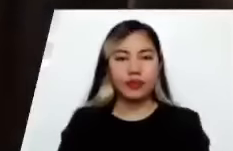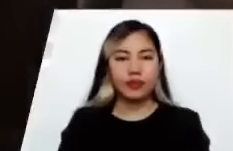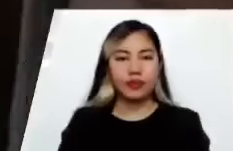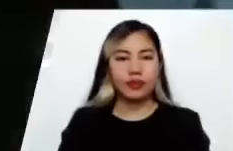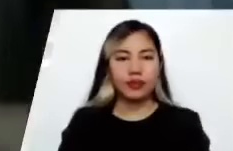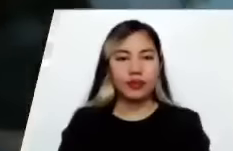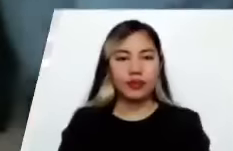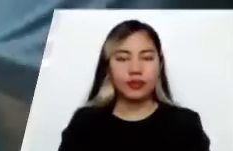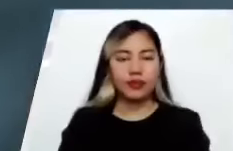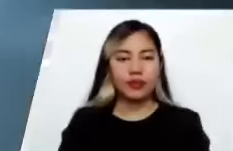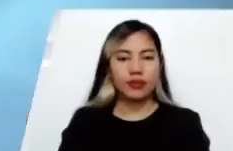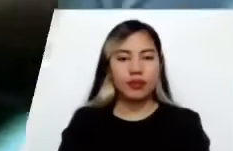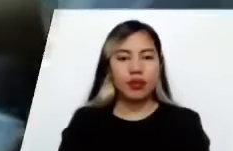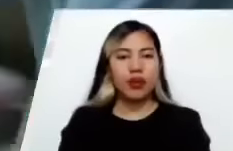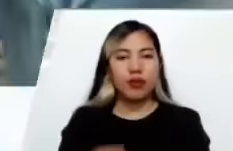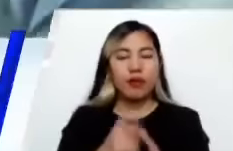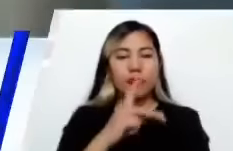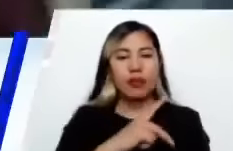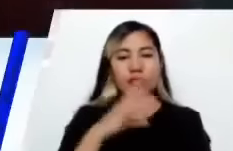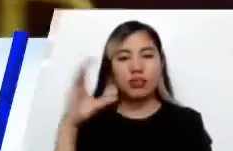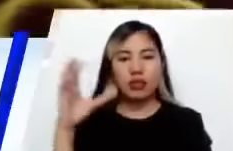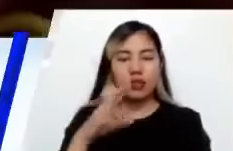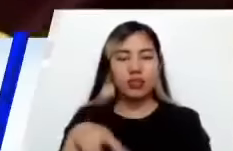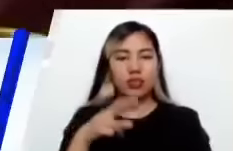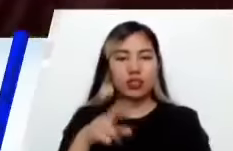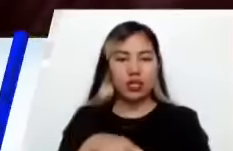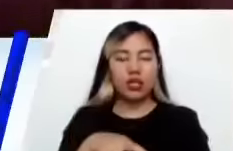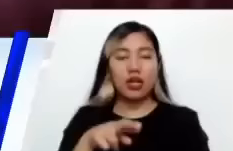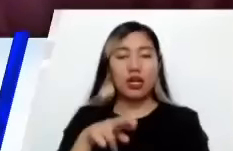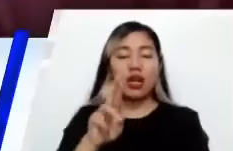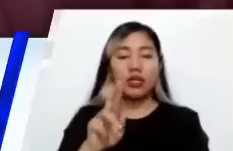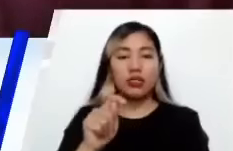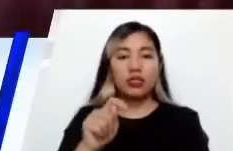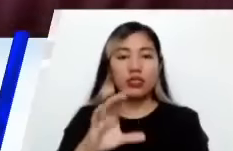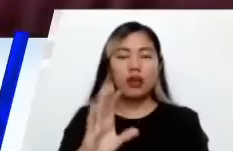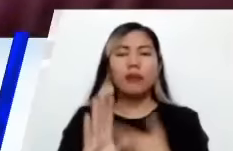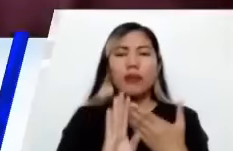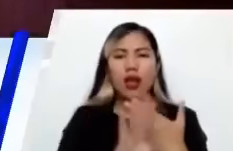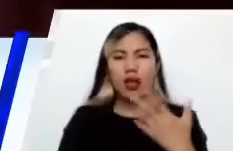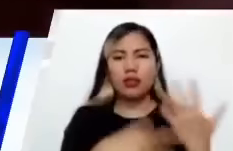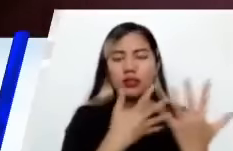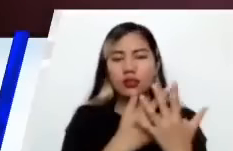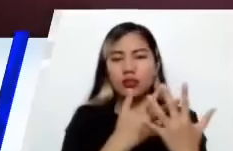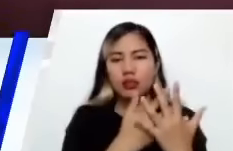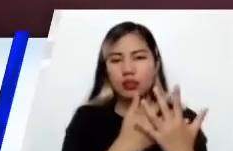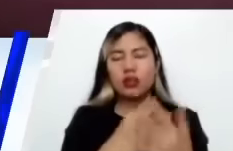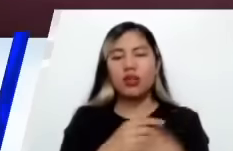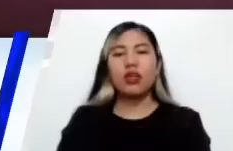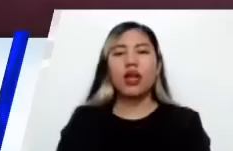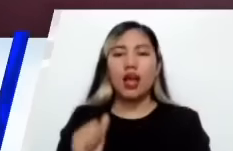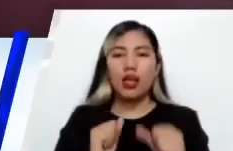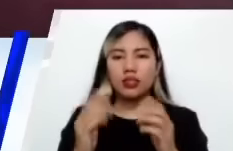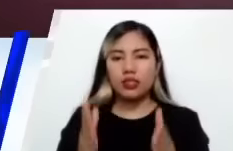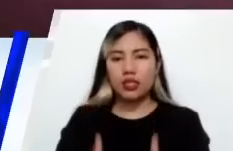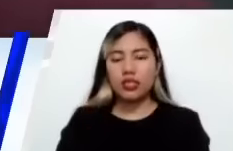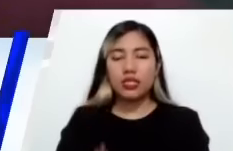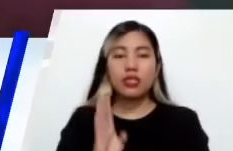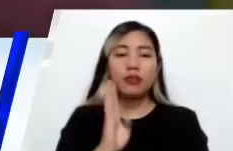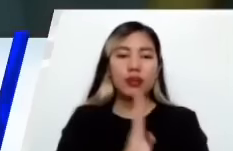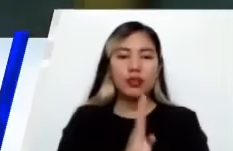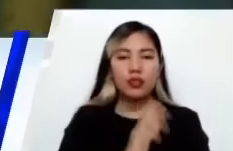Mula sa Pasay Regional Trial Court, ibinalik sa Pasay City Jail ang negosyante at aktres na si Neri Naig Miranda.